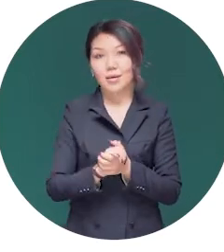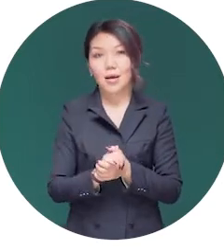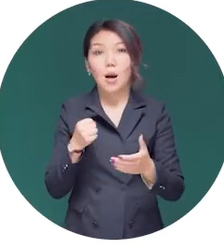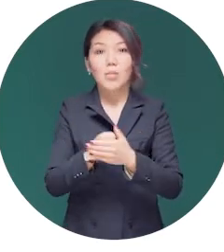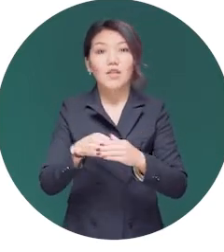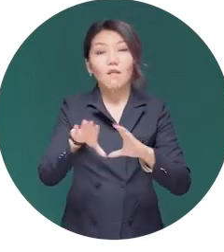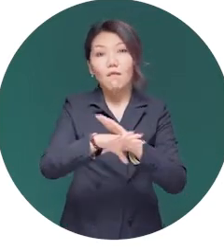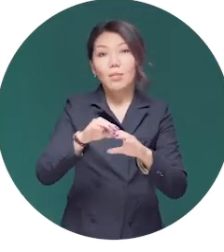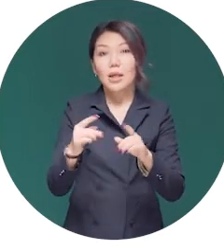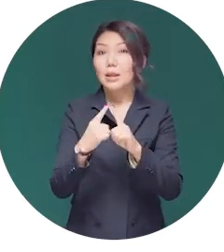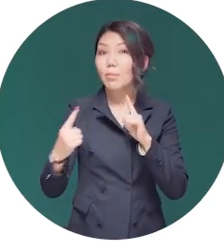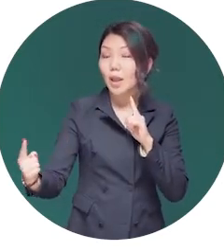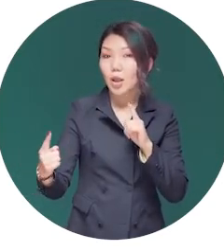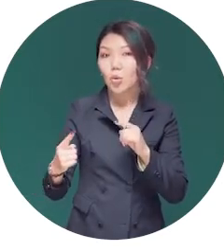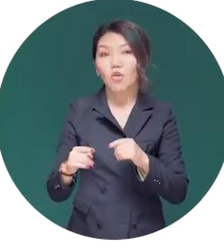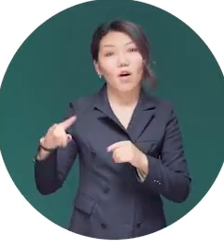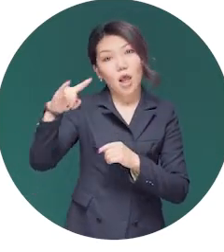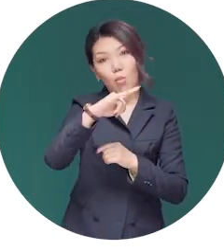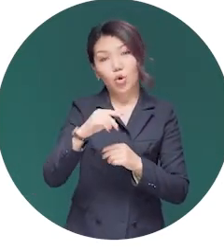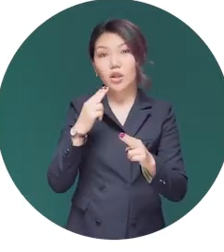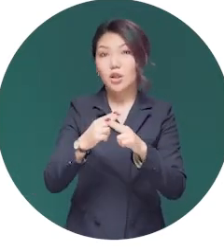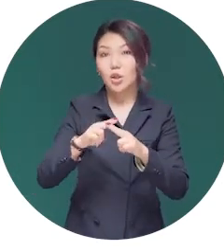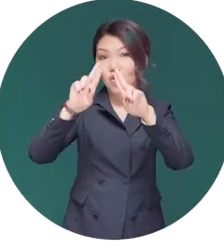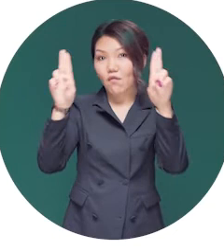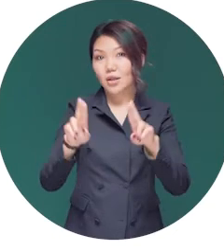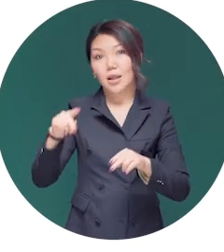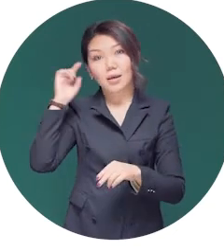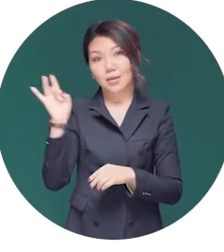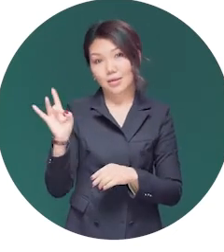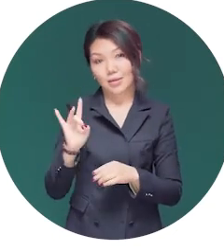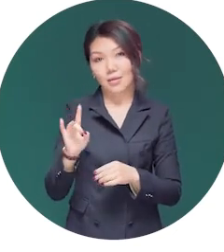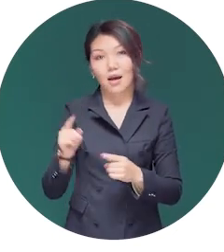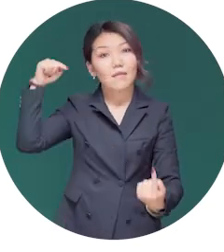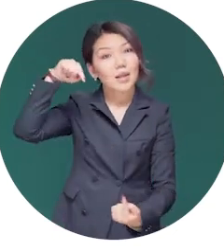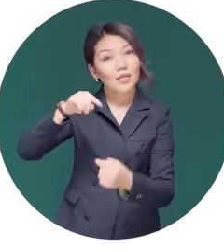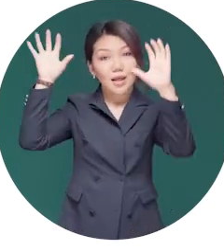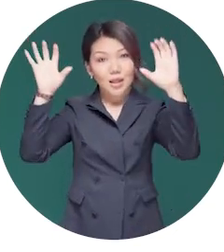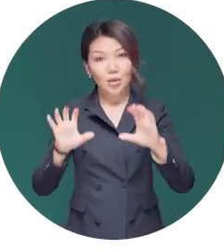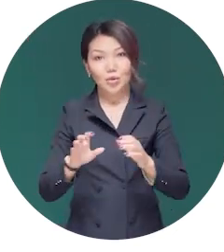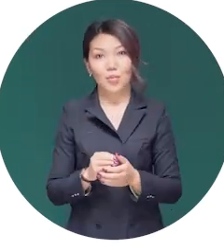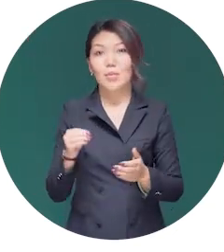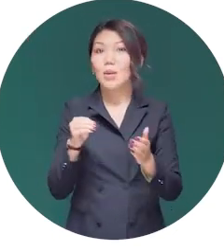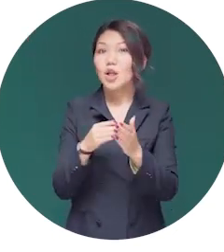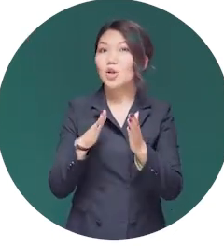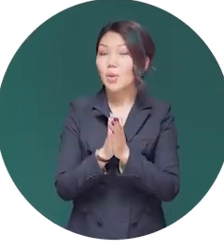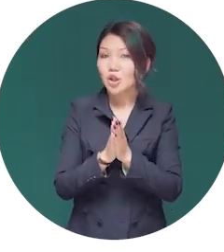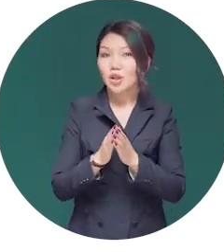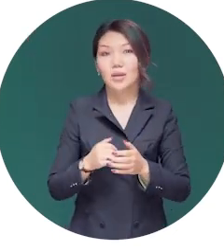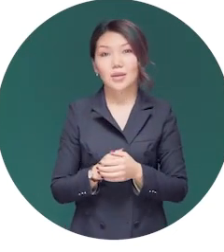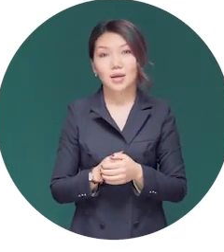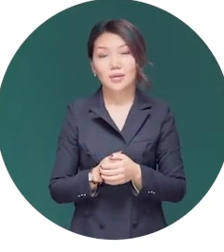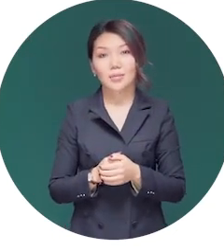республики, а в период подготовки выборов – в аэропортах и на железнодорожных вокзалах Кыргызстана. В соответствии с